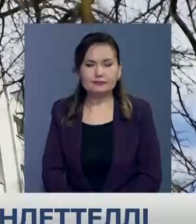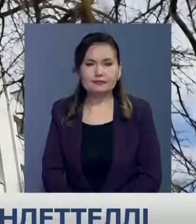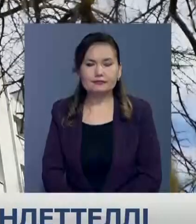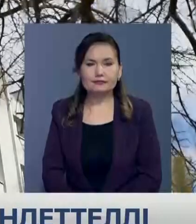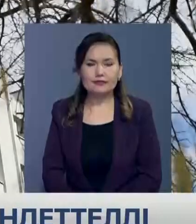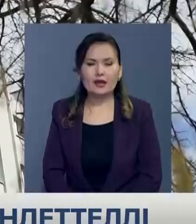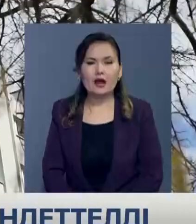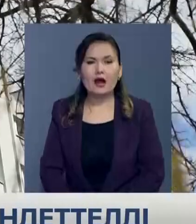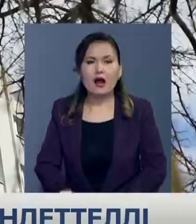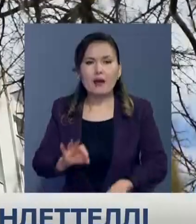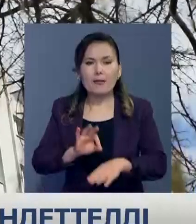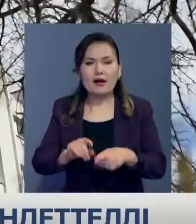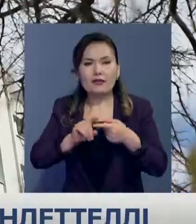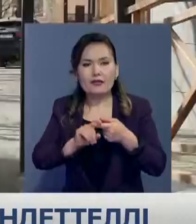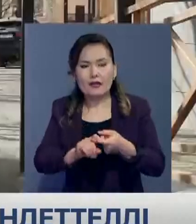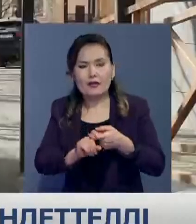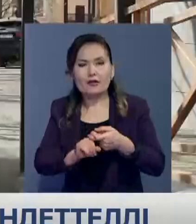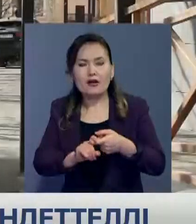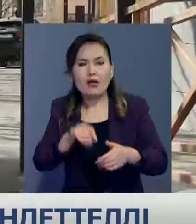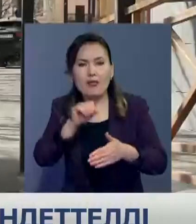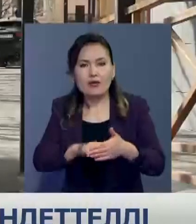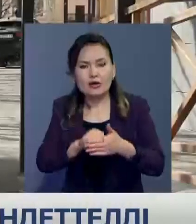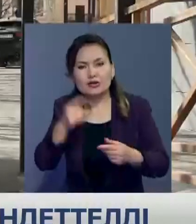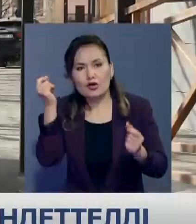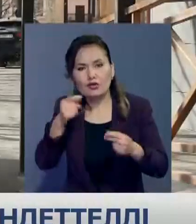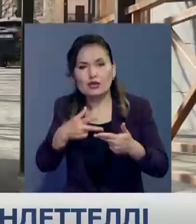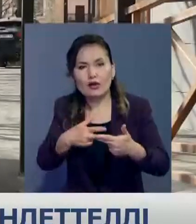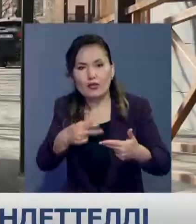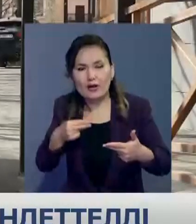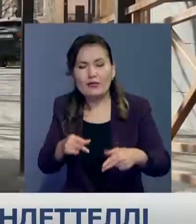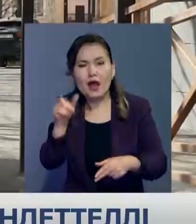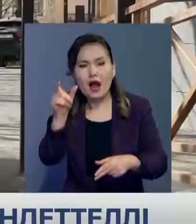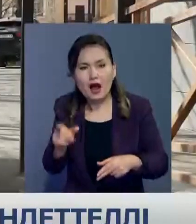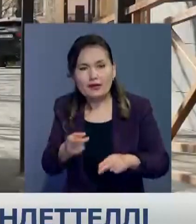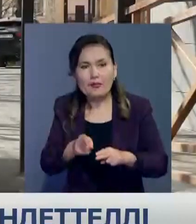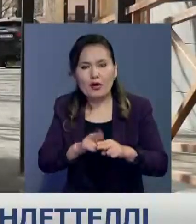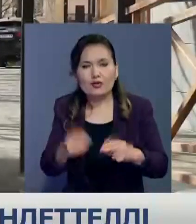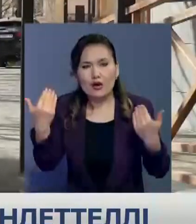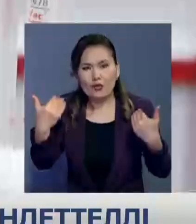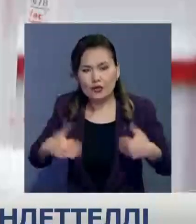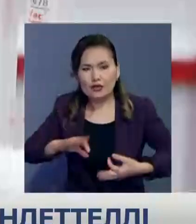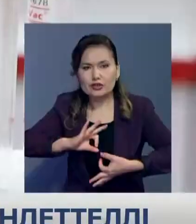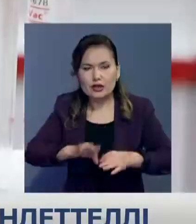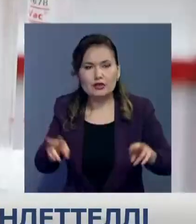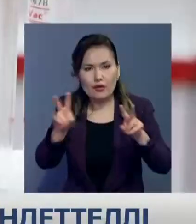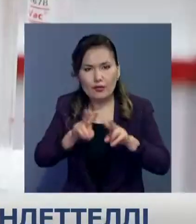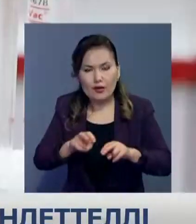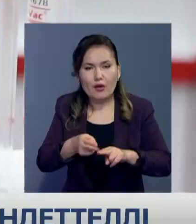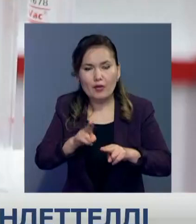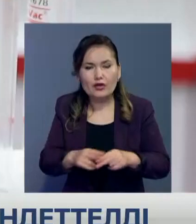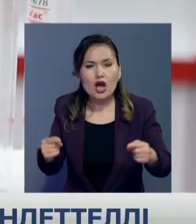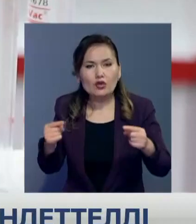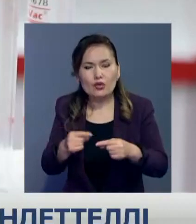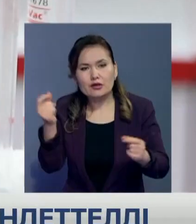ПТР анализ дегеніміз коронавирус және басқа да инфекциялық ауруларды адамның биологиялық материалы арқылы барынша нақты